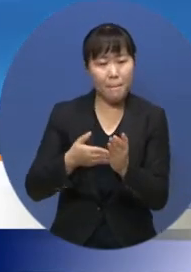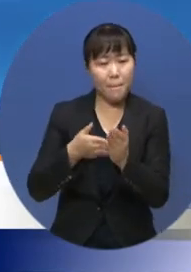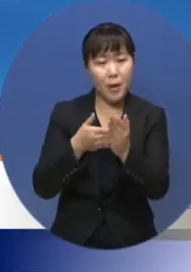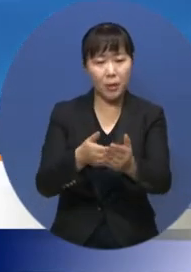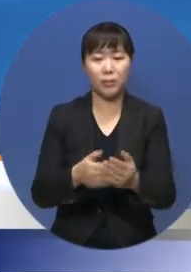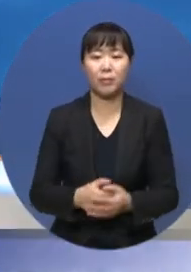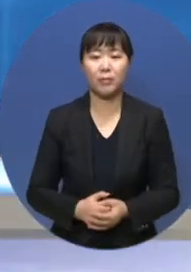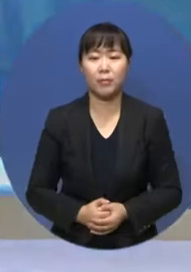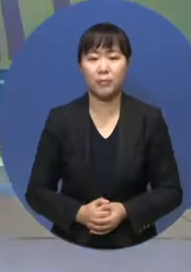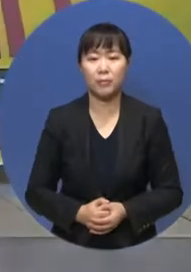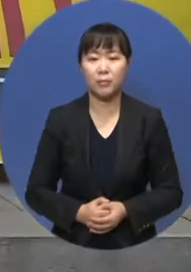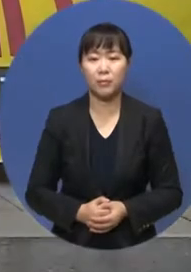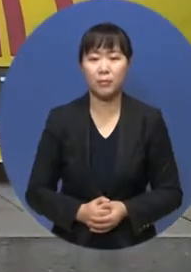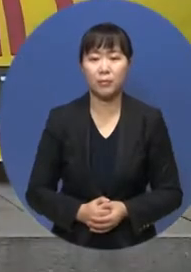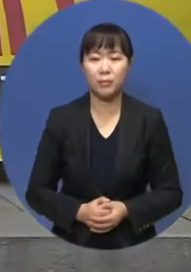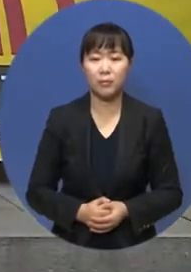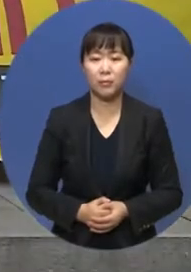나섰습니다.